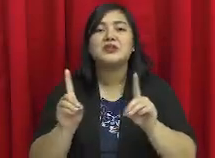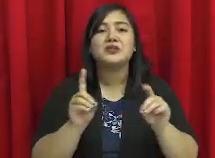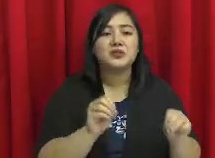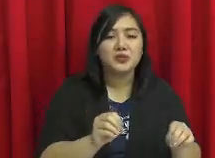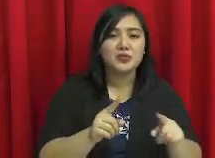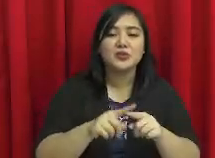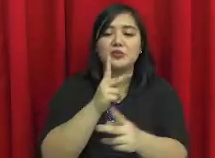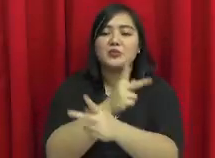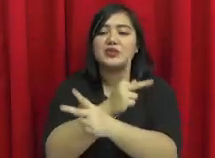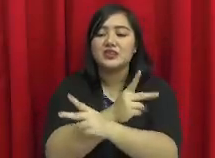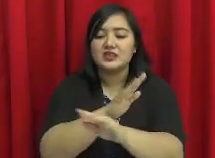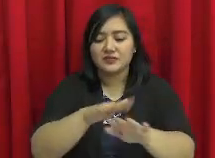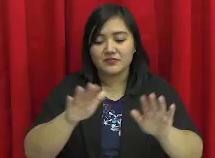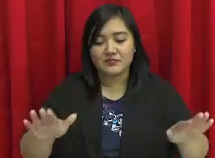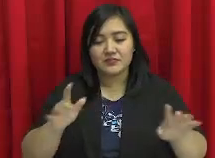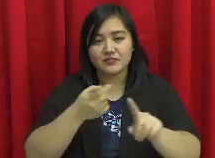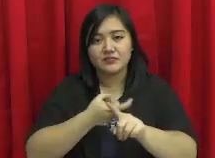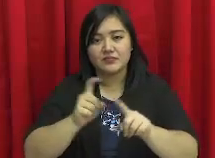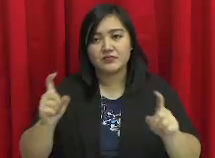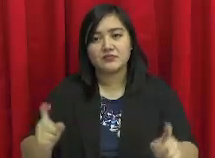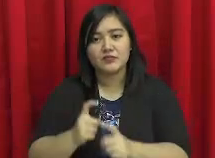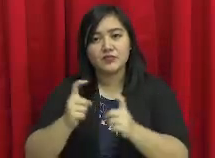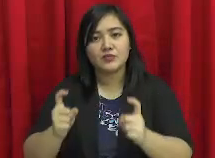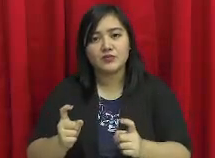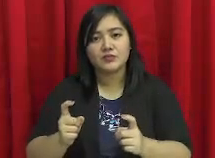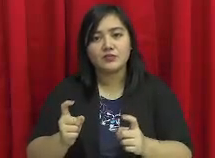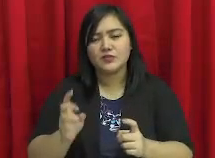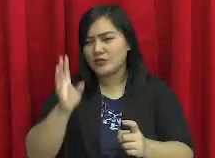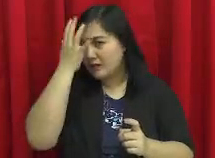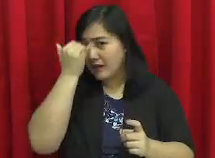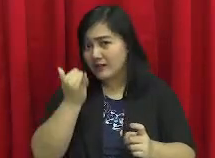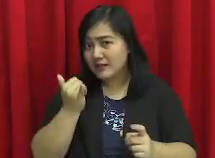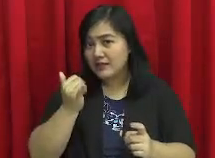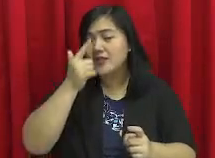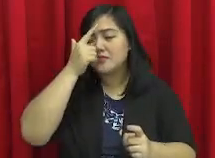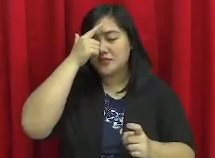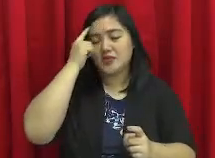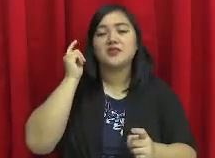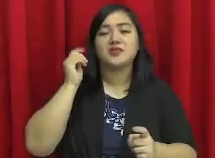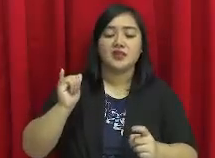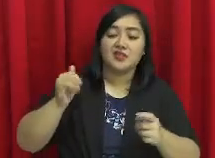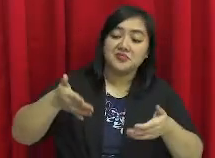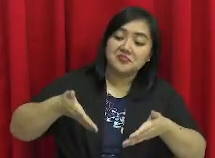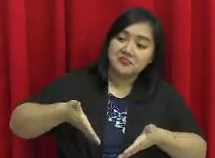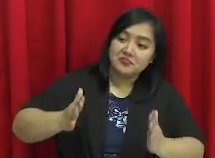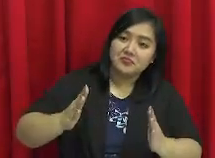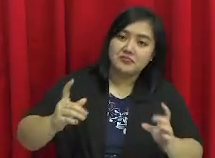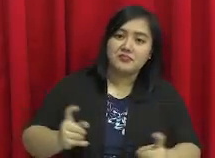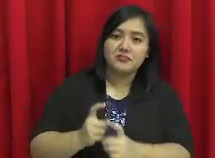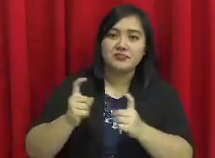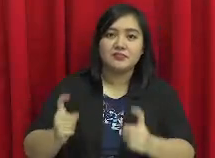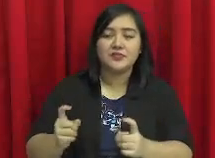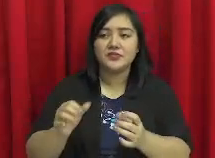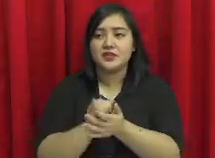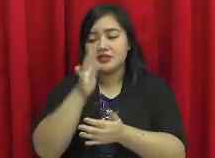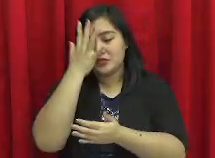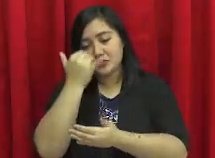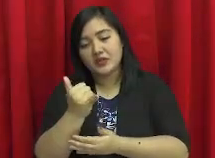kasalanan. Kasi wala na eh. Pinapasok na nila yung kasalanan, tumuloy-tuloy na ngayon. Sino ang